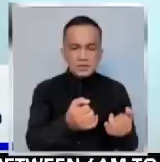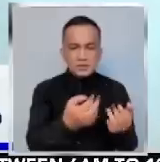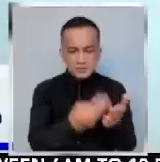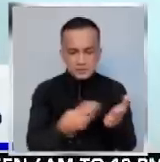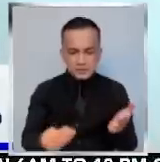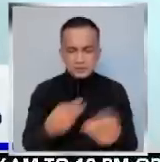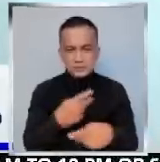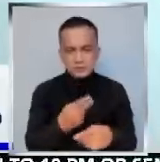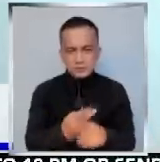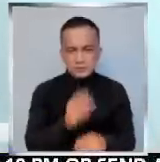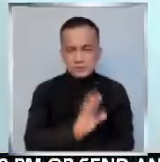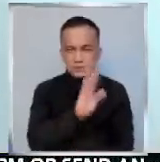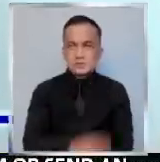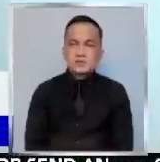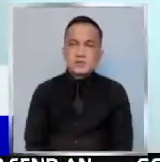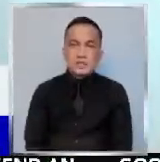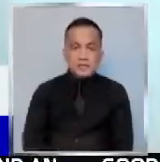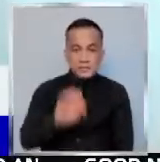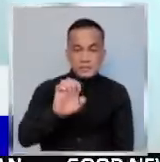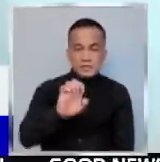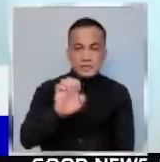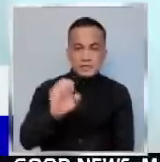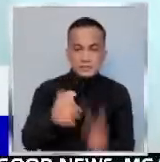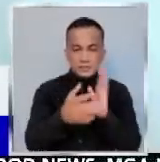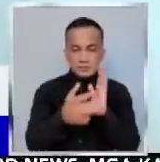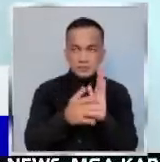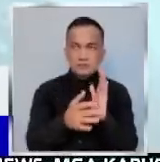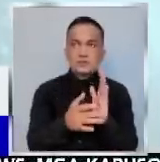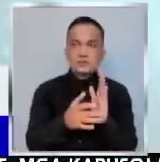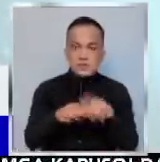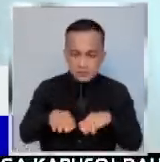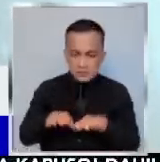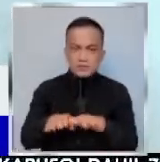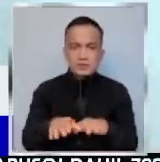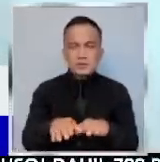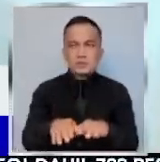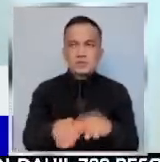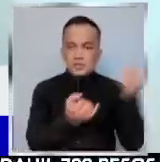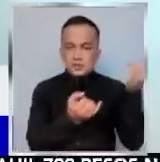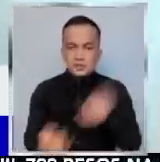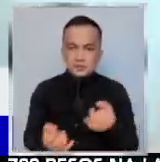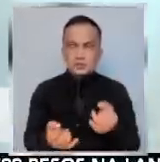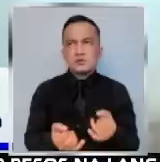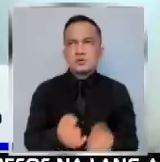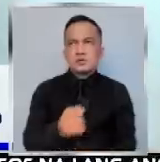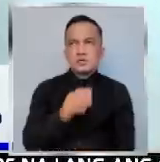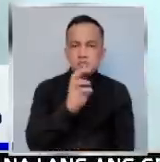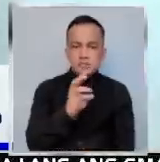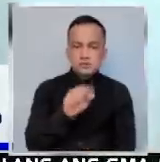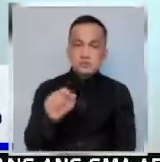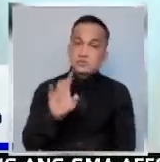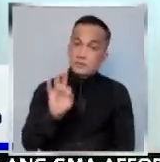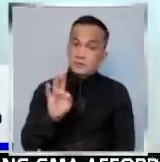produkto. Electronics and garments, ini-import nila yung 60 to 70% of their raw